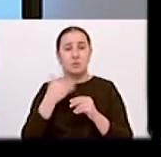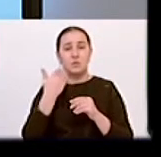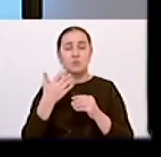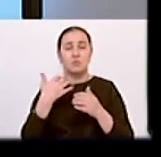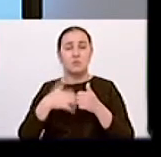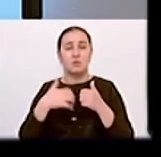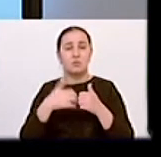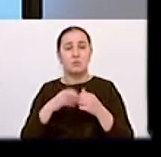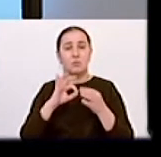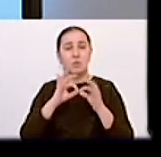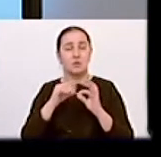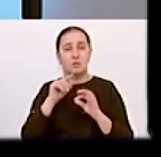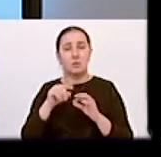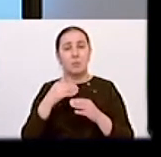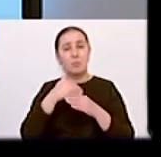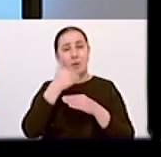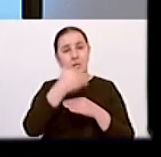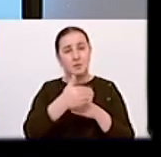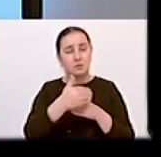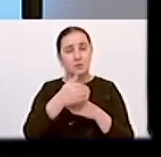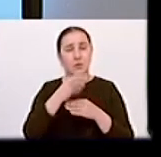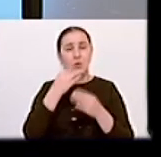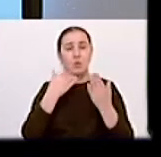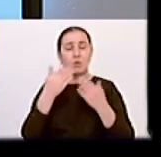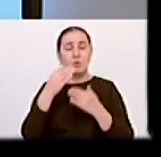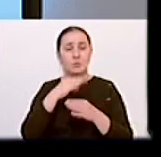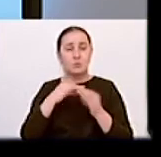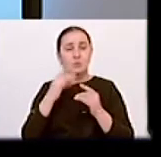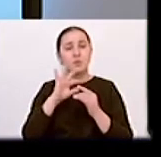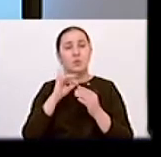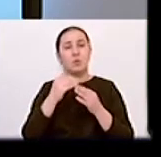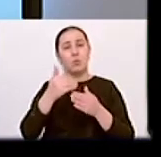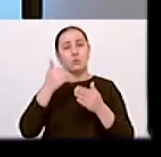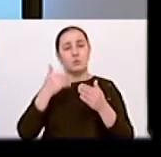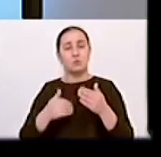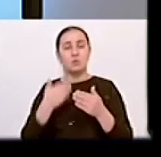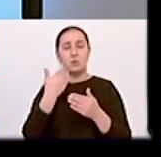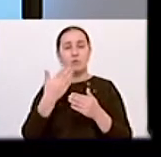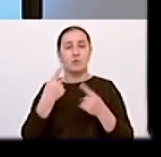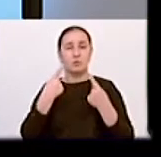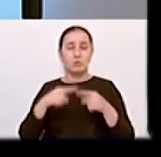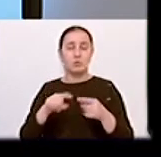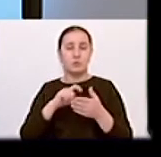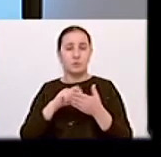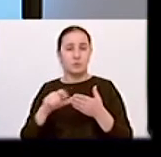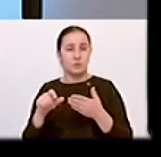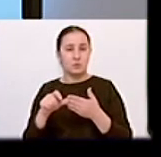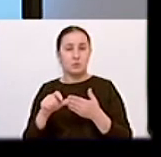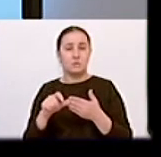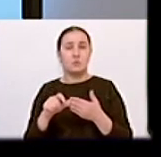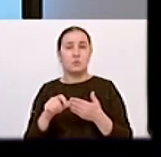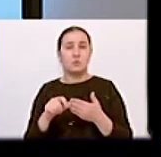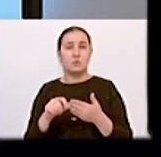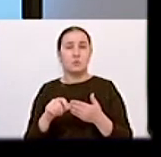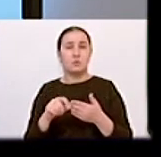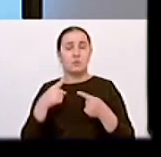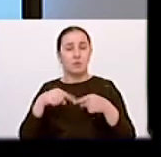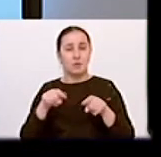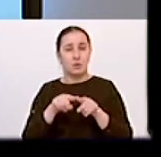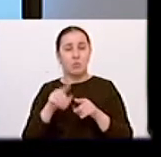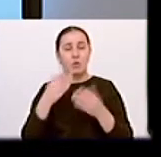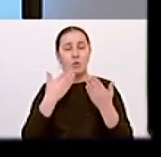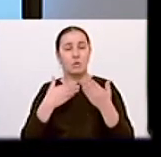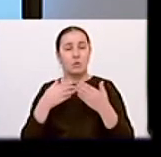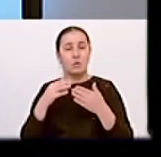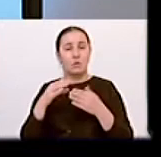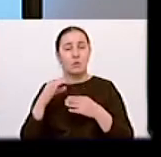серединке предложения. Впереди обобщающее слово, а после них идет другой текст. Такими